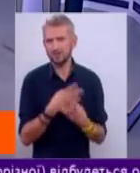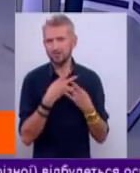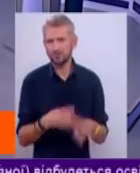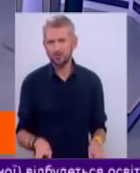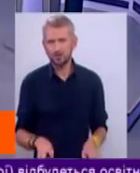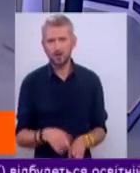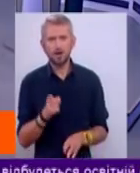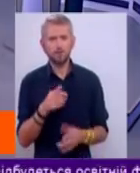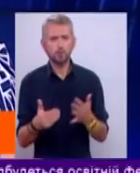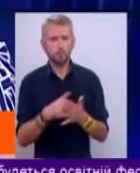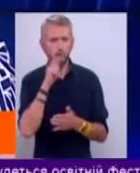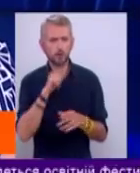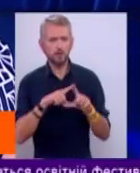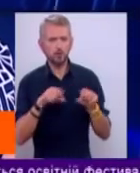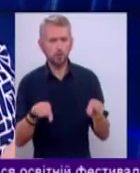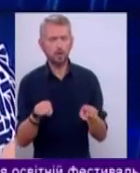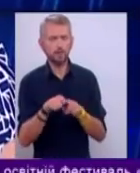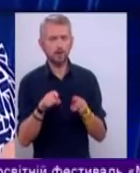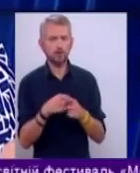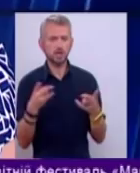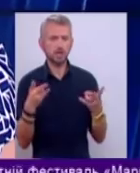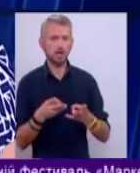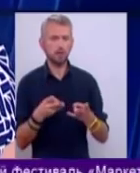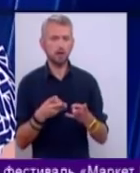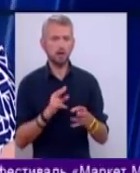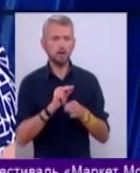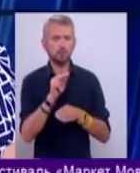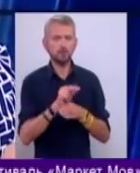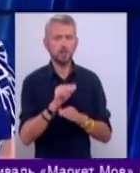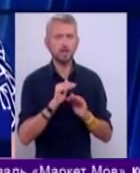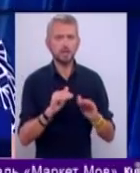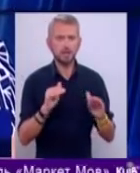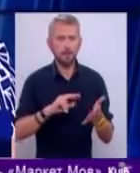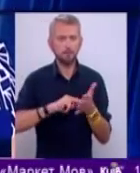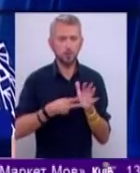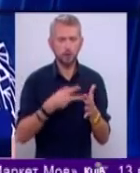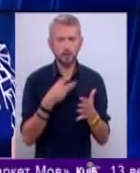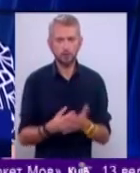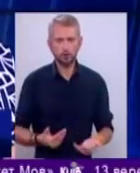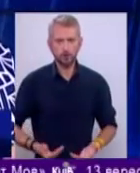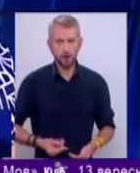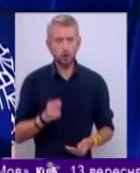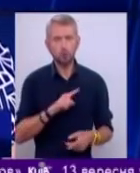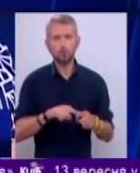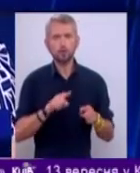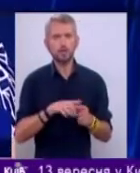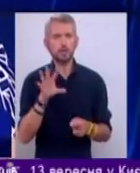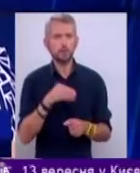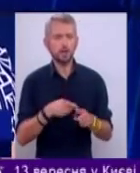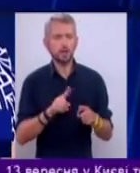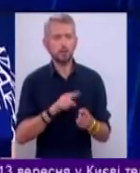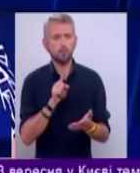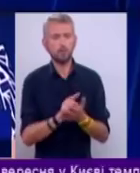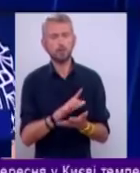паче в новій українській школі все ж таки треба навчати дітей планувати своє життя. Тому, скоріше за все, це